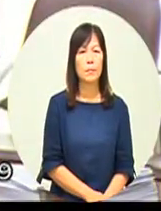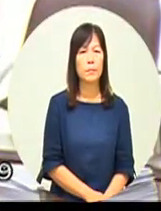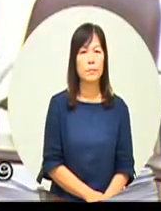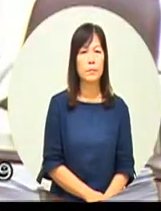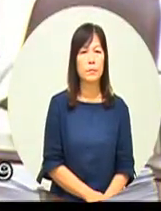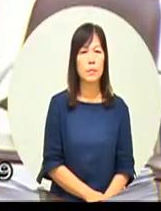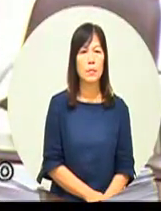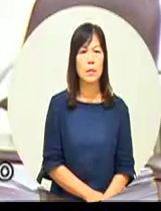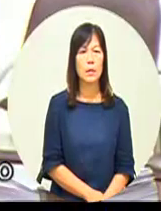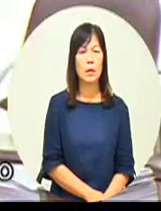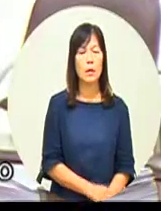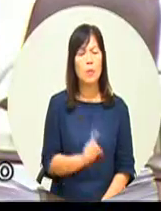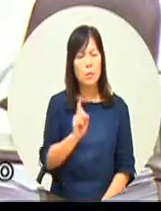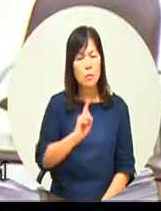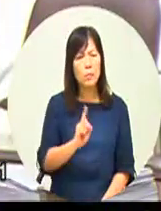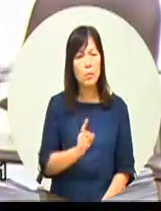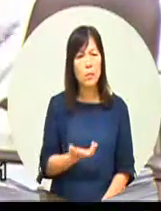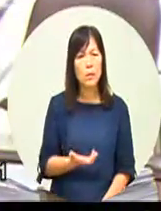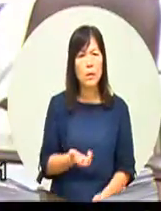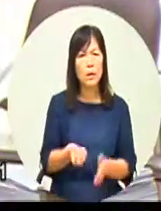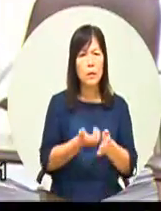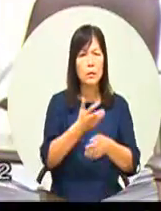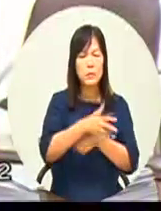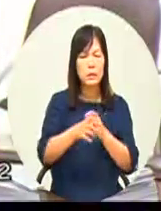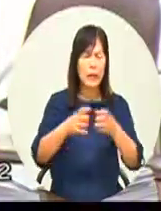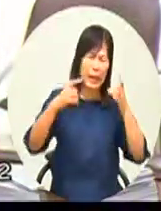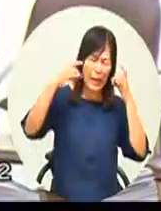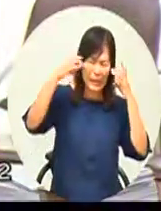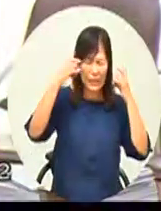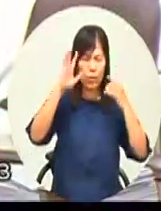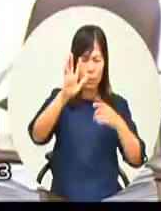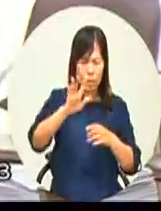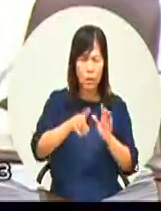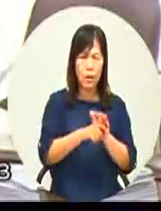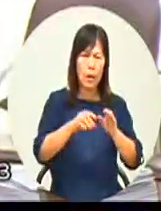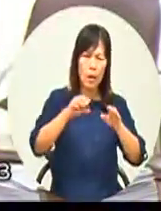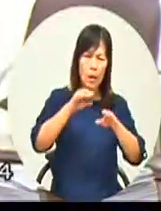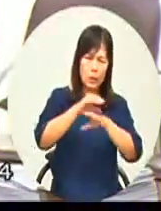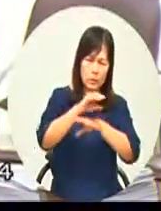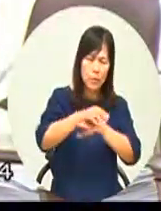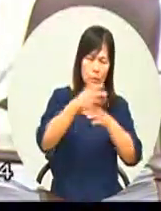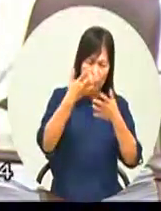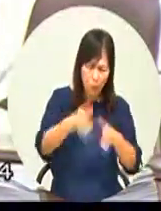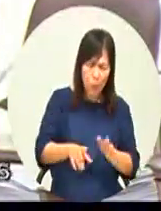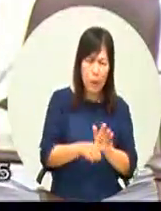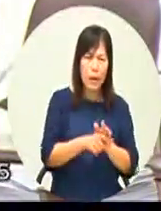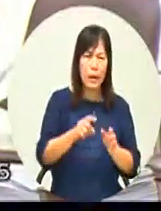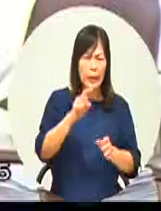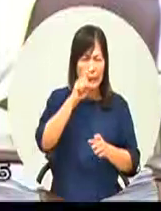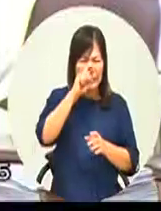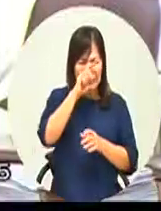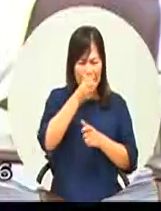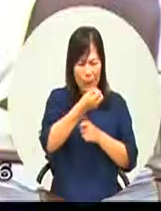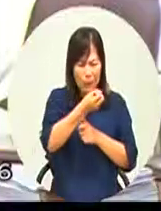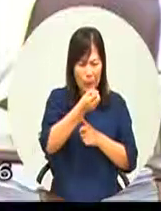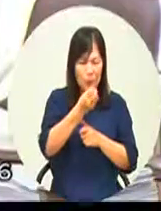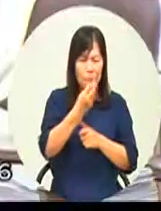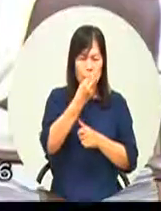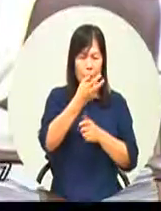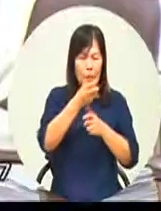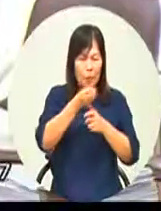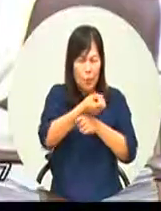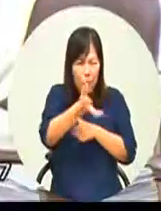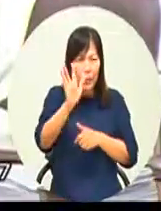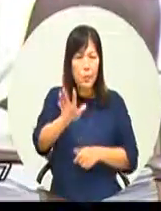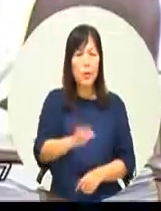为什么前阵噪音多啦？吼，车辆噪音多啦，空气污染啦，吼啊，真的是把我